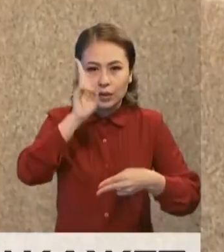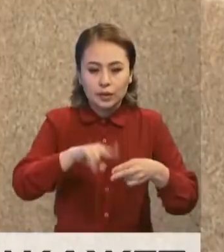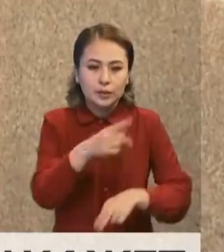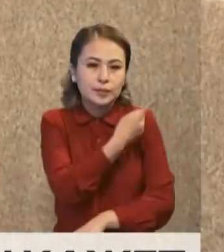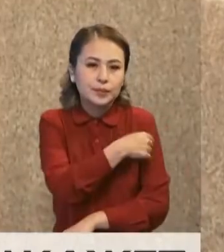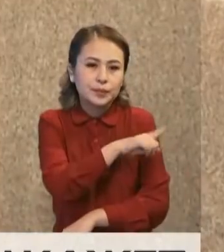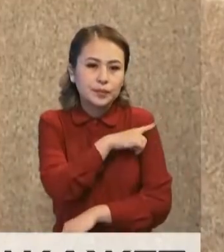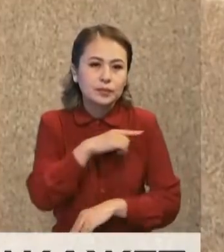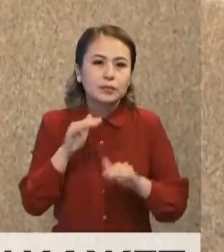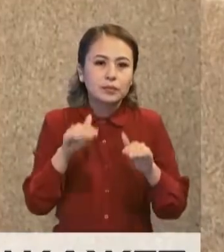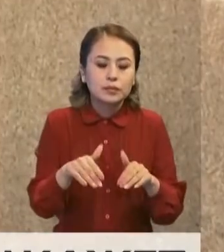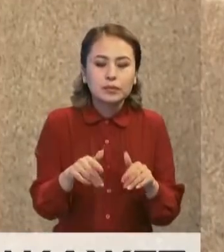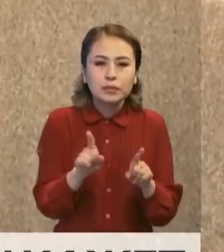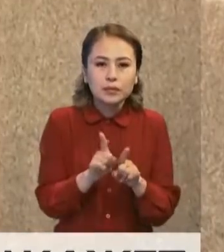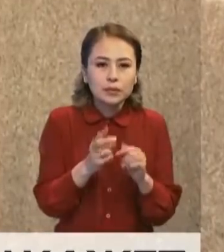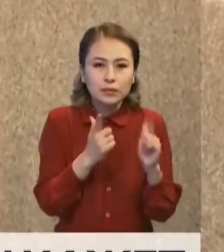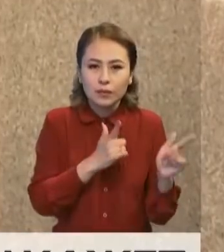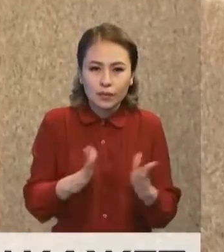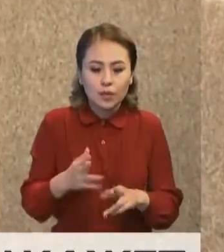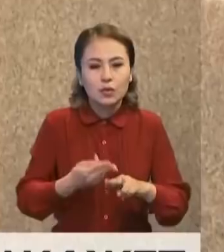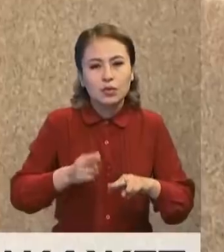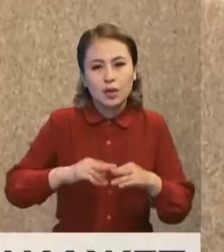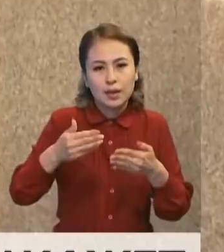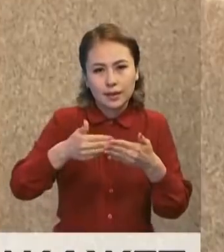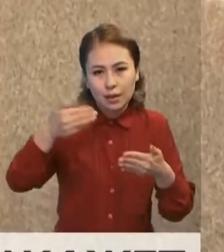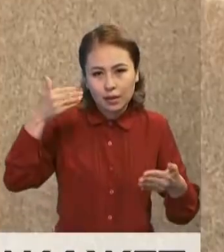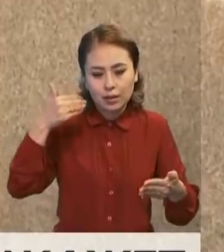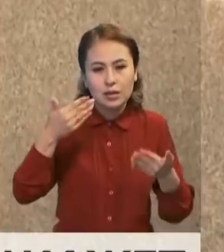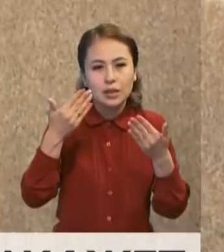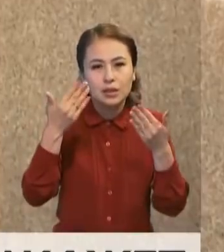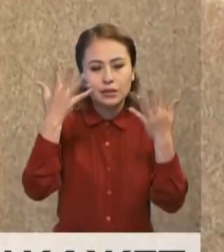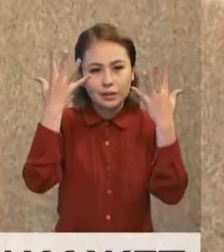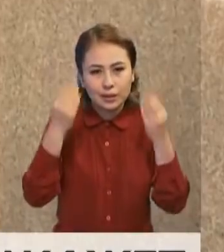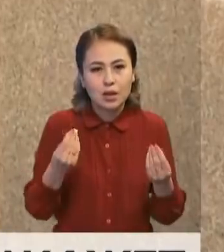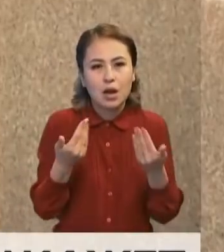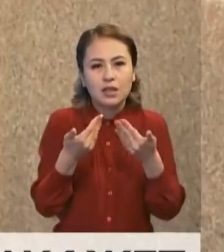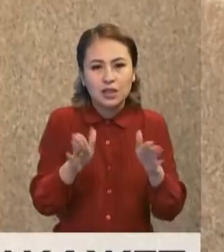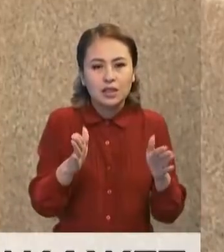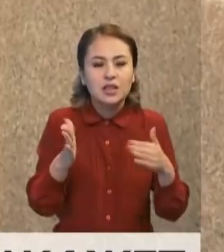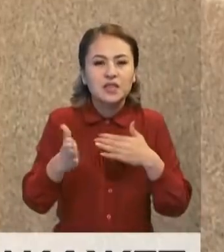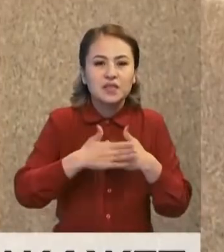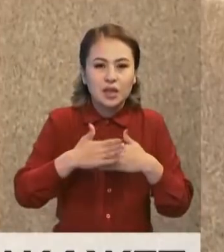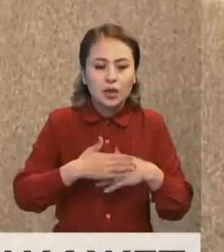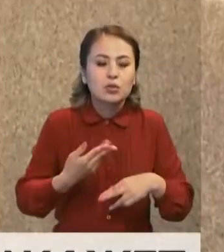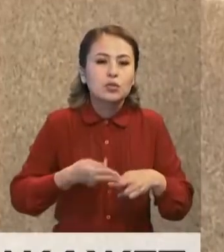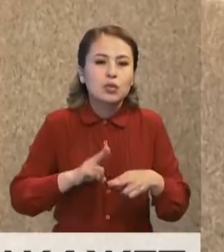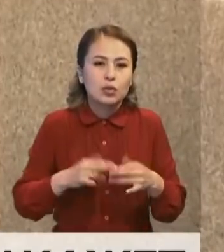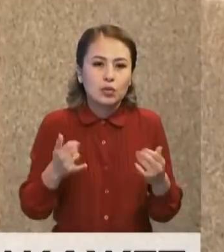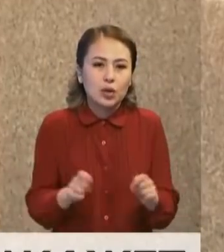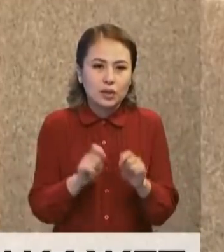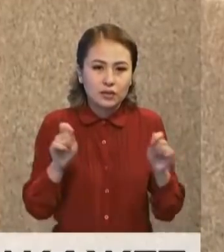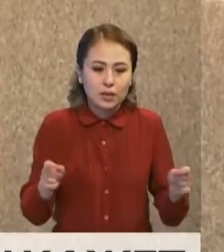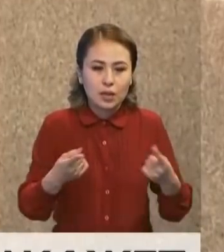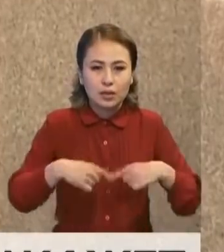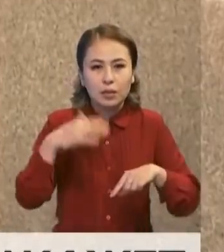медицина маманы болуға дайын болмай шығады. Сондықтан алдын ала ашық есік күнін өткіземіз. Сондай шара бүгінде ұйымдастырылып отыр.